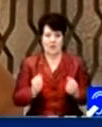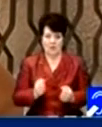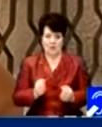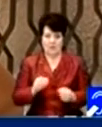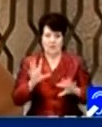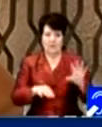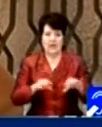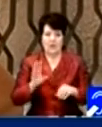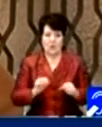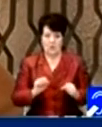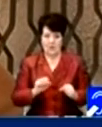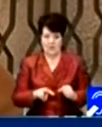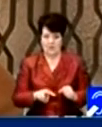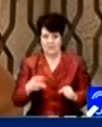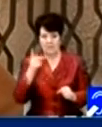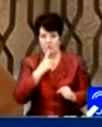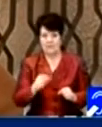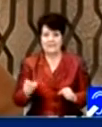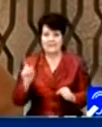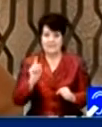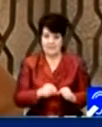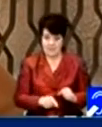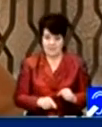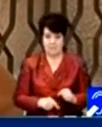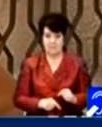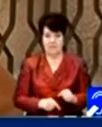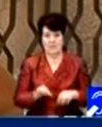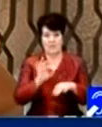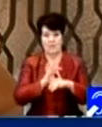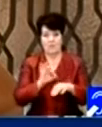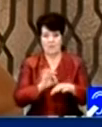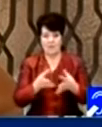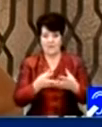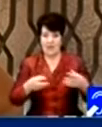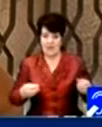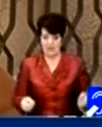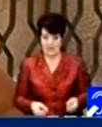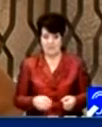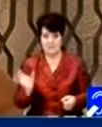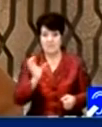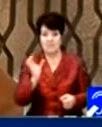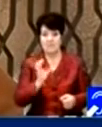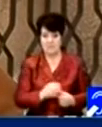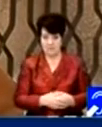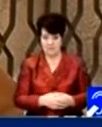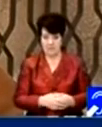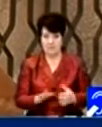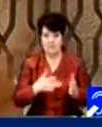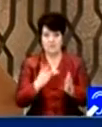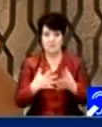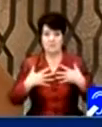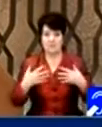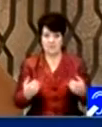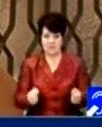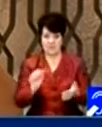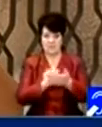calcul informația despre izbucnirile de boli diareice acute în luna septembrie, adică Centrul de Sănătate Publică le va